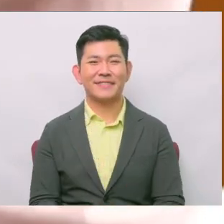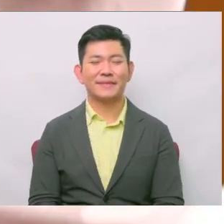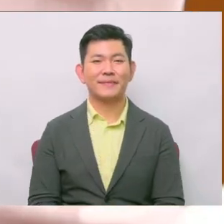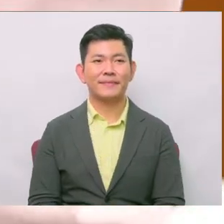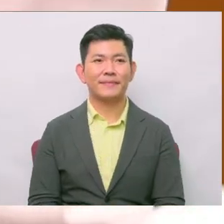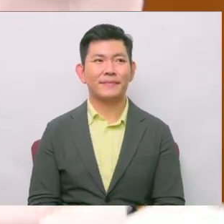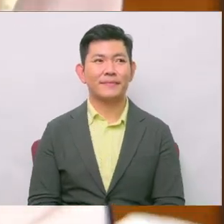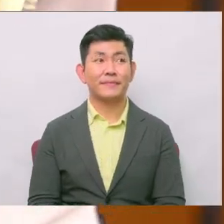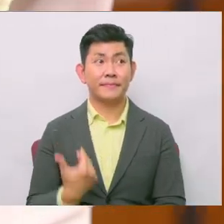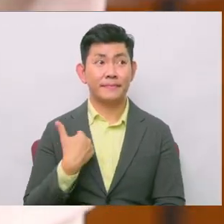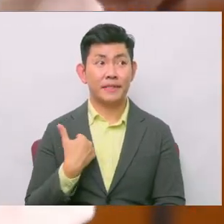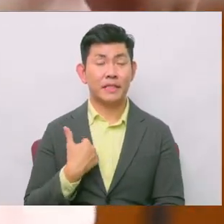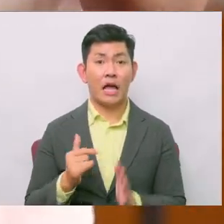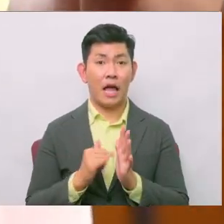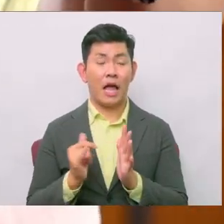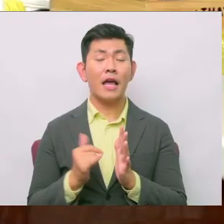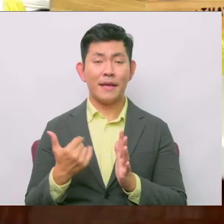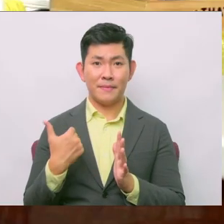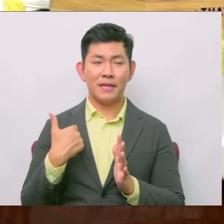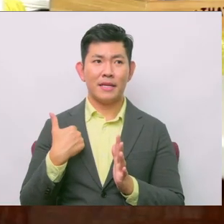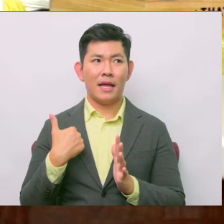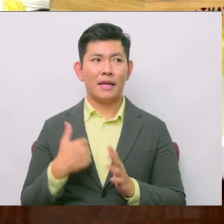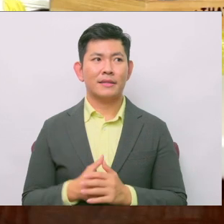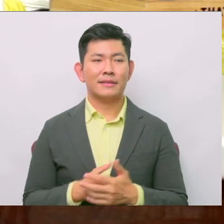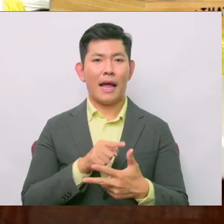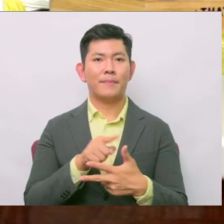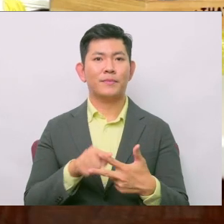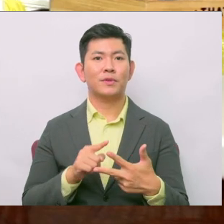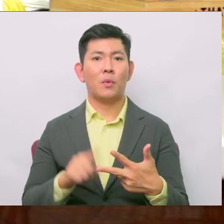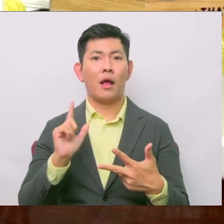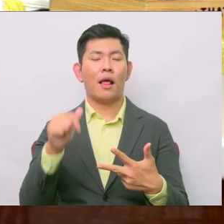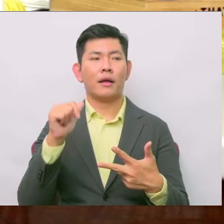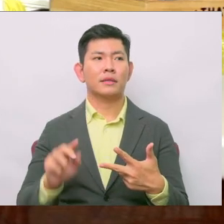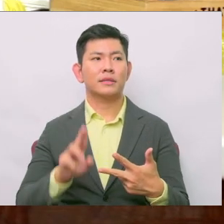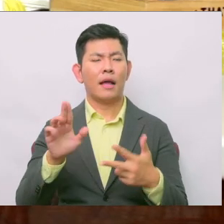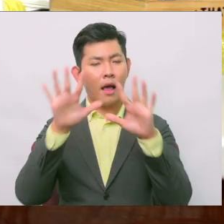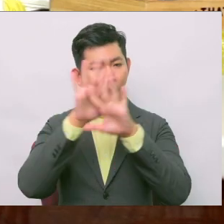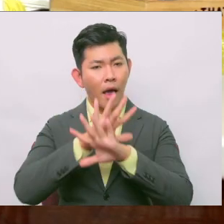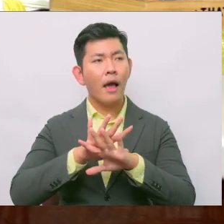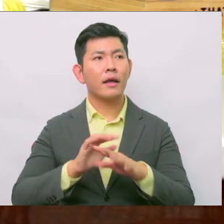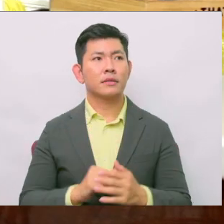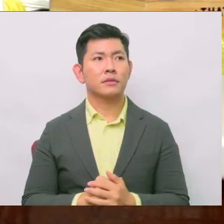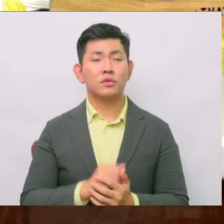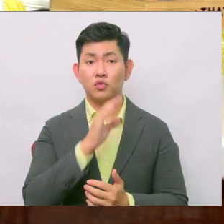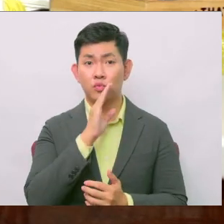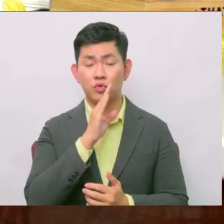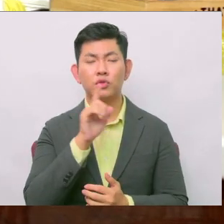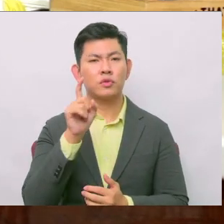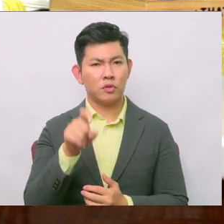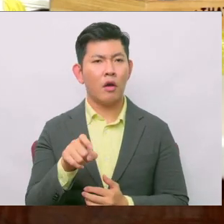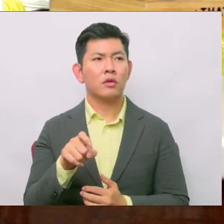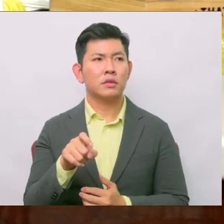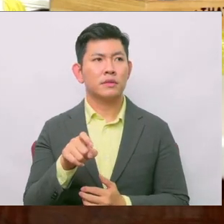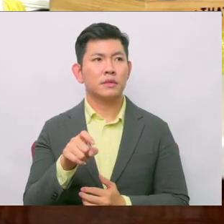เรามีตัวยานะคะ3ตัวที่คล้ายๆกันเพราะฉะนั้นนะคะอาจจะต้องนะค